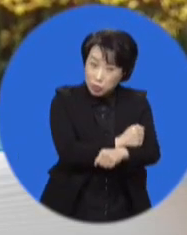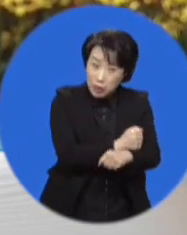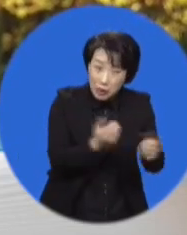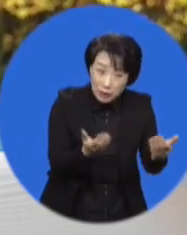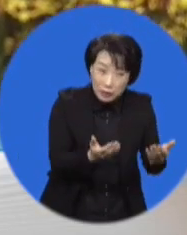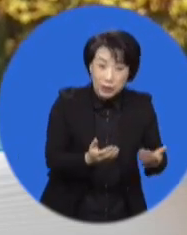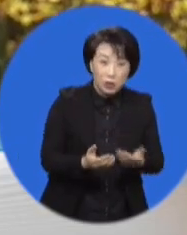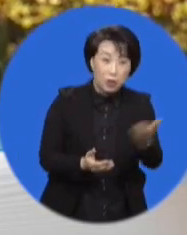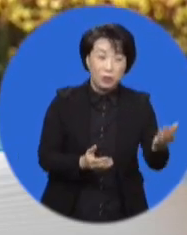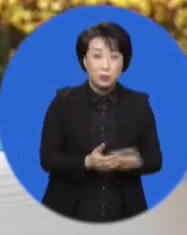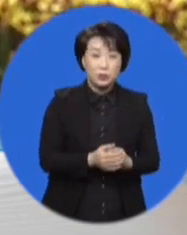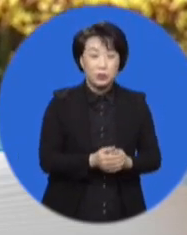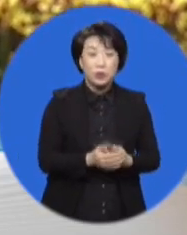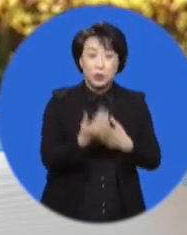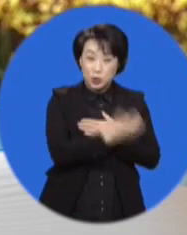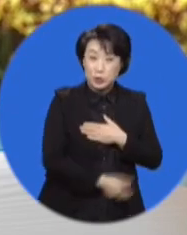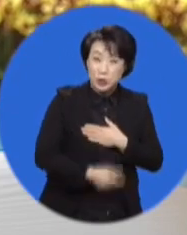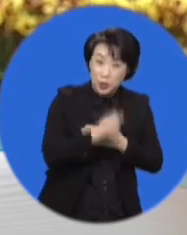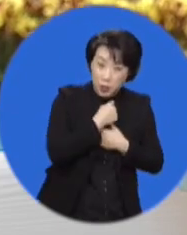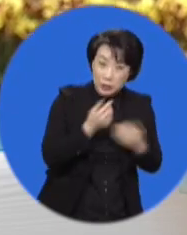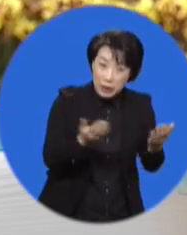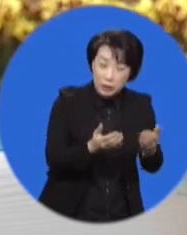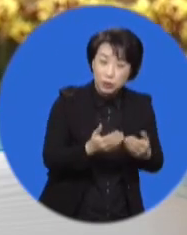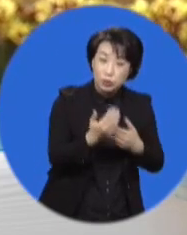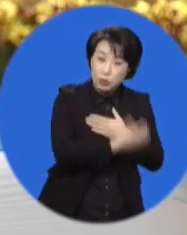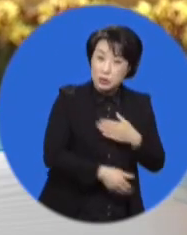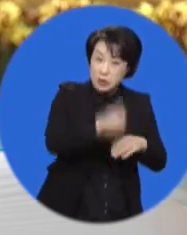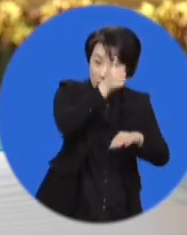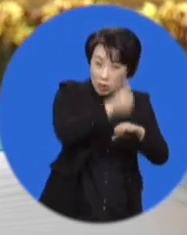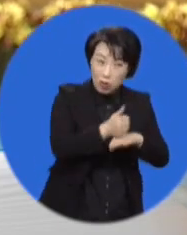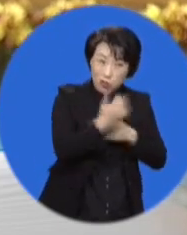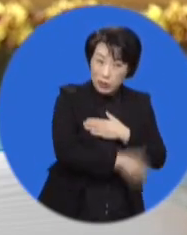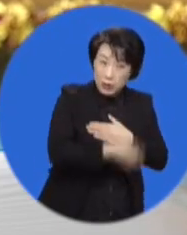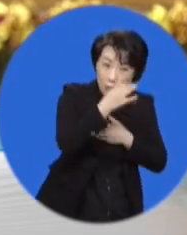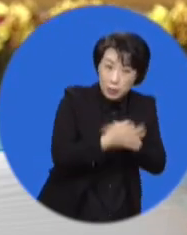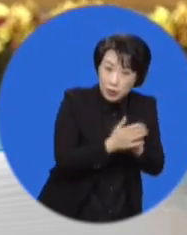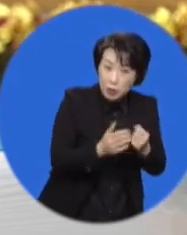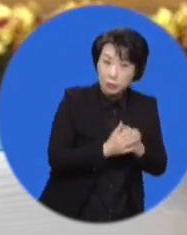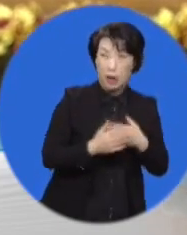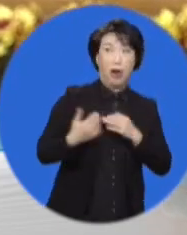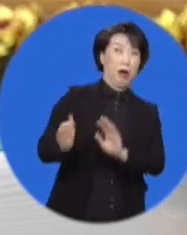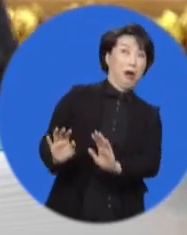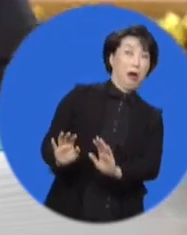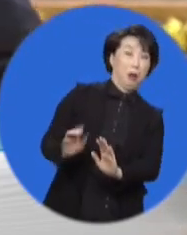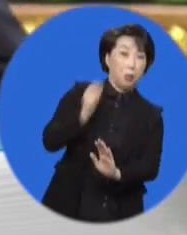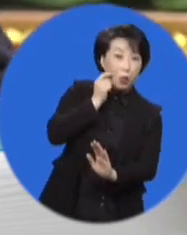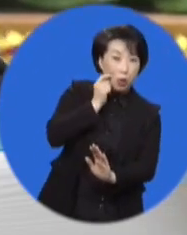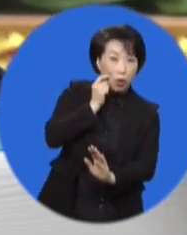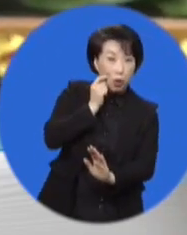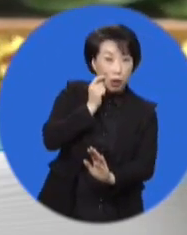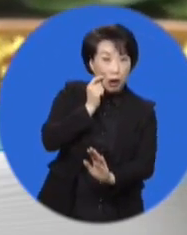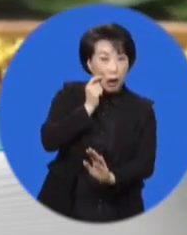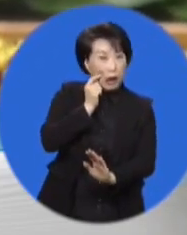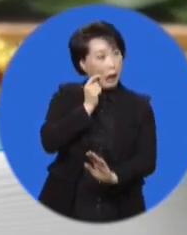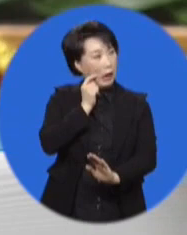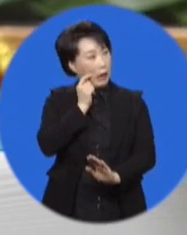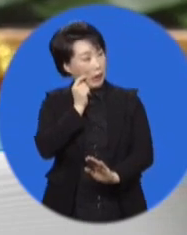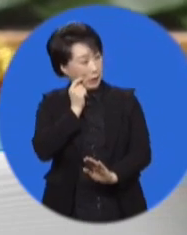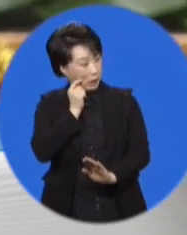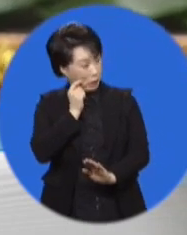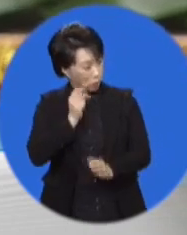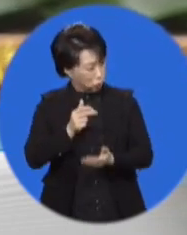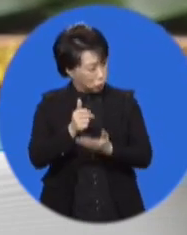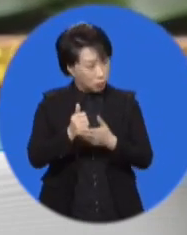일을 육신의 요구와 육신의 괴로움과 육신이 힘들어서 못하겠다. 그러면